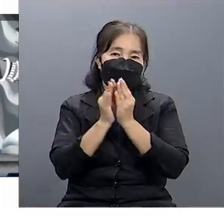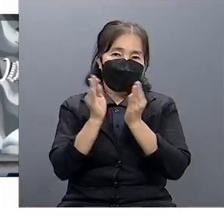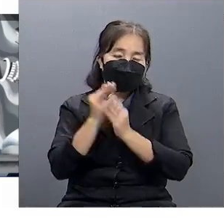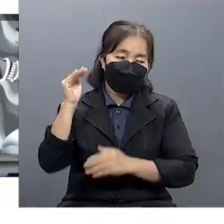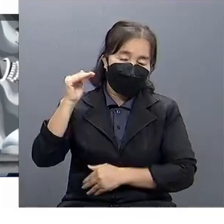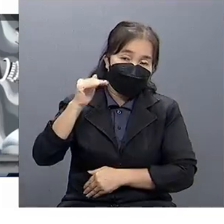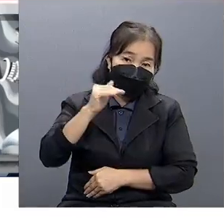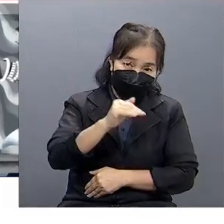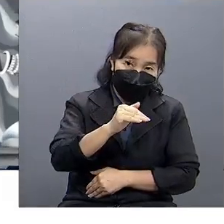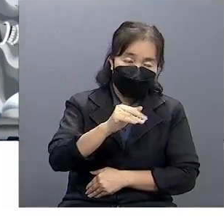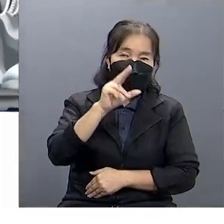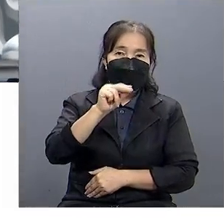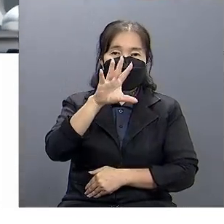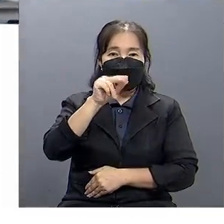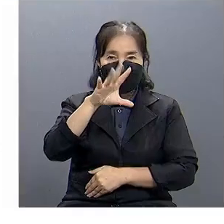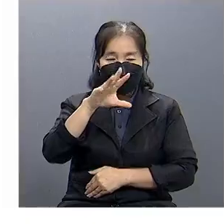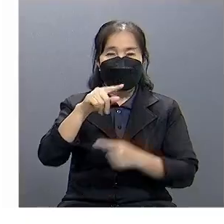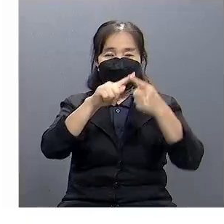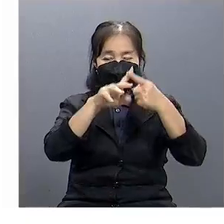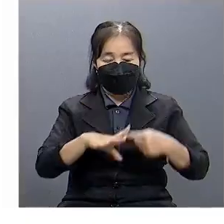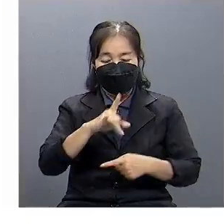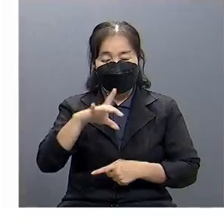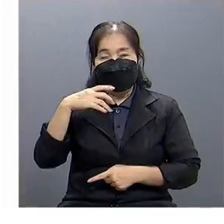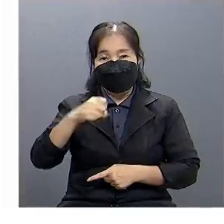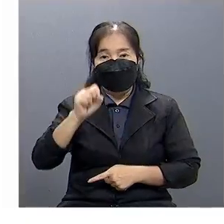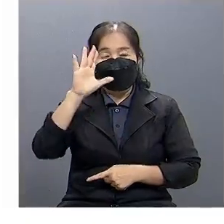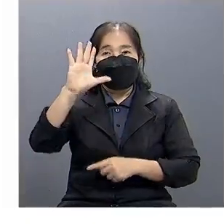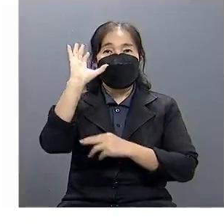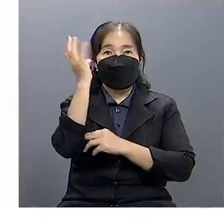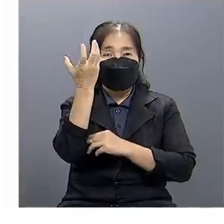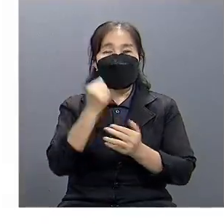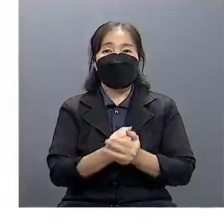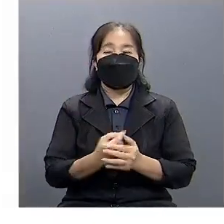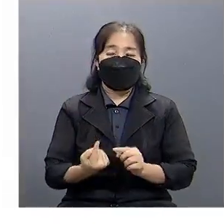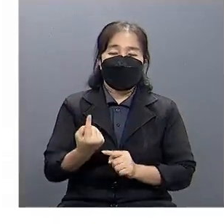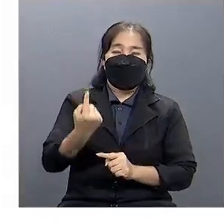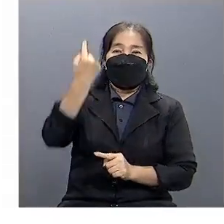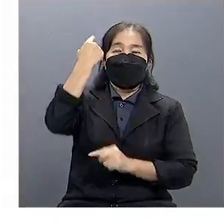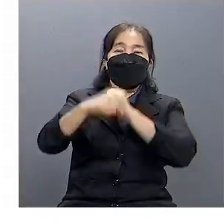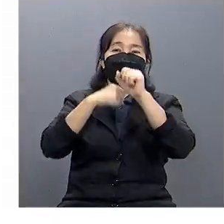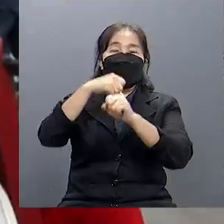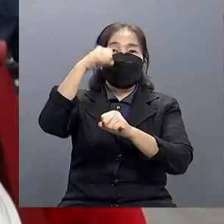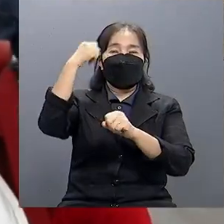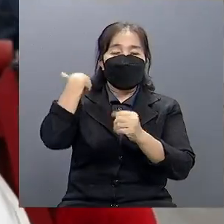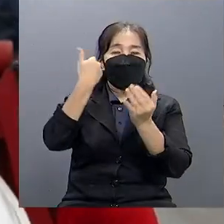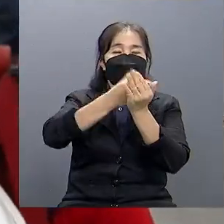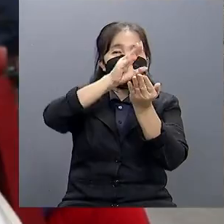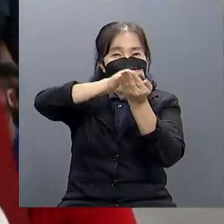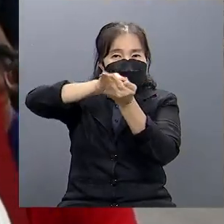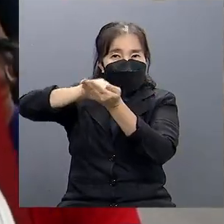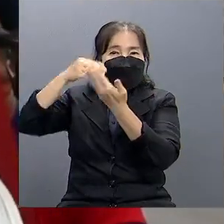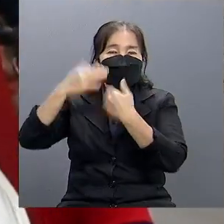35คะแนนอยู่ในอันดับที่110ของโลกโดยนับย้อนไป10ปีที่มีการเก็บข้อมูลเปรียบเทียบกันค่ะจะมีทั้ง